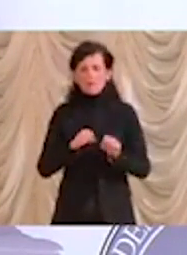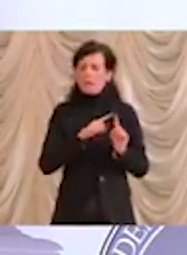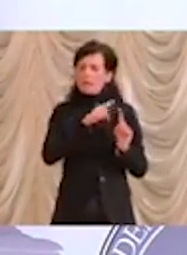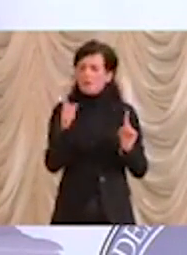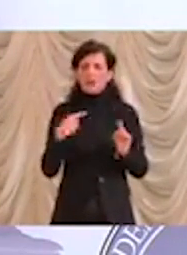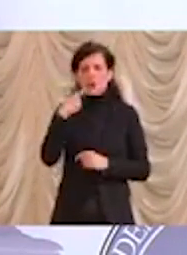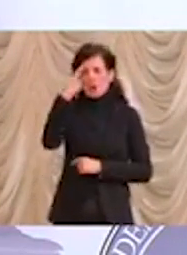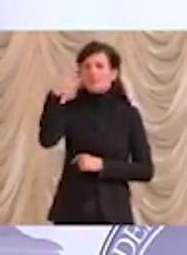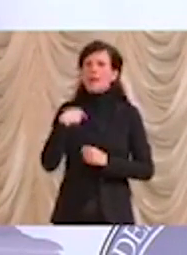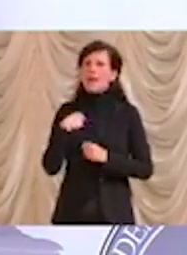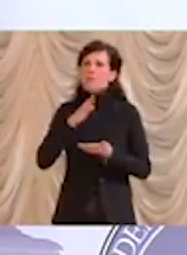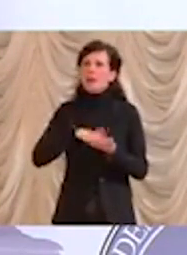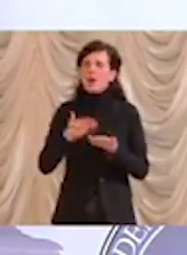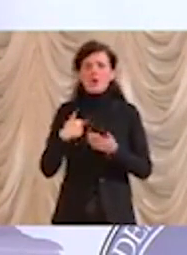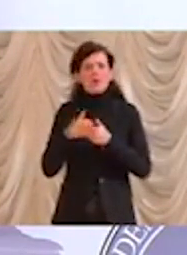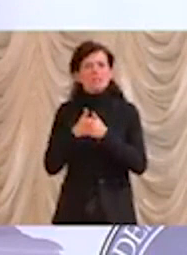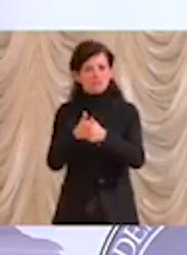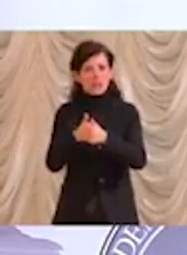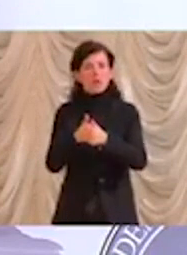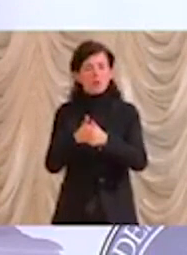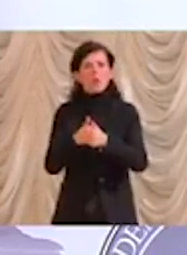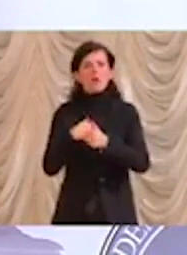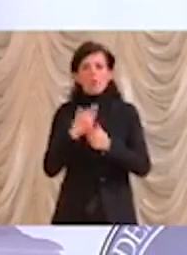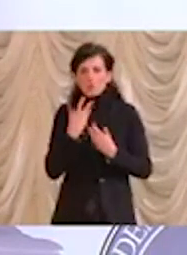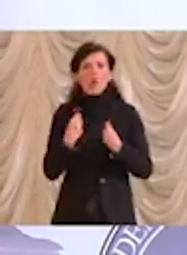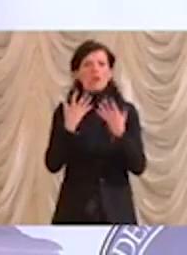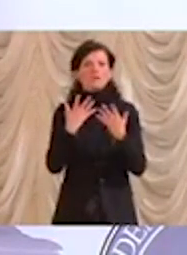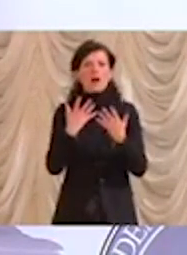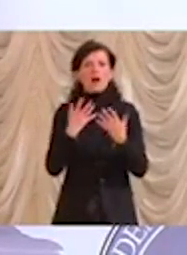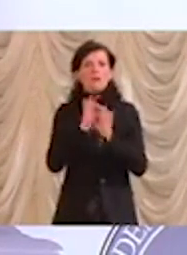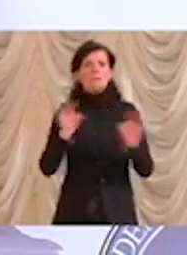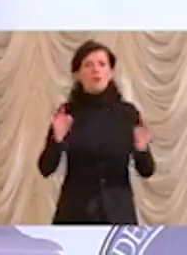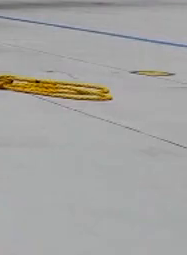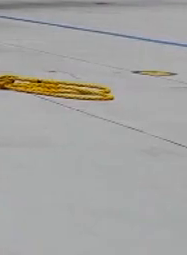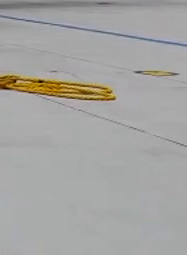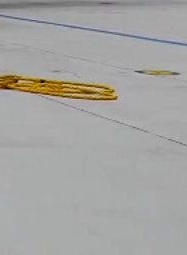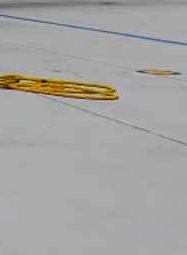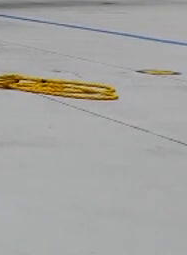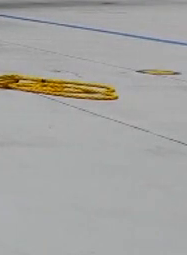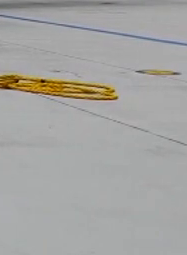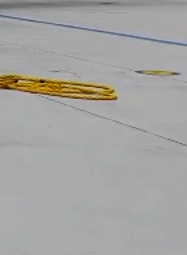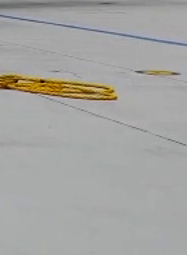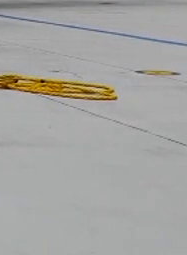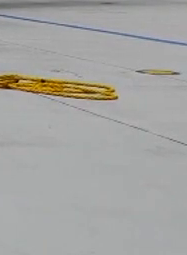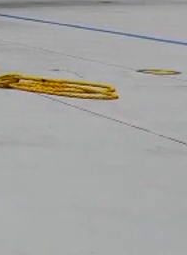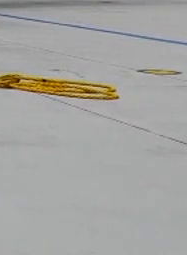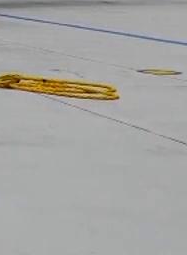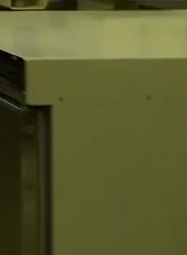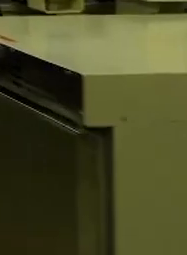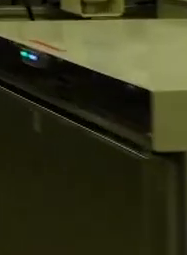Per ottenere una risposta europea forte, vigorosa, coesa. Deutschland hat